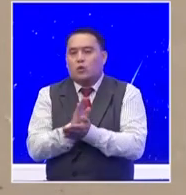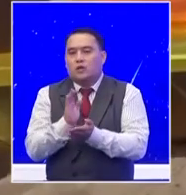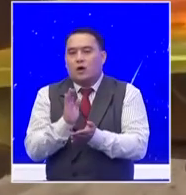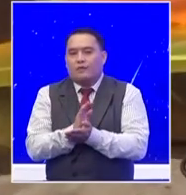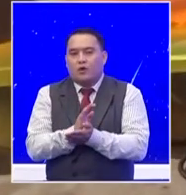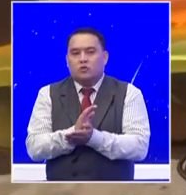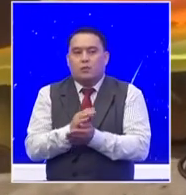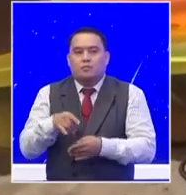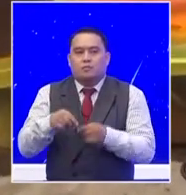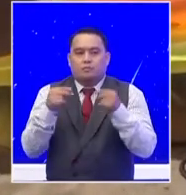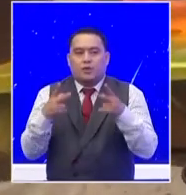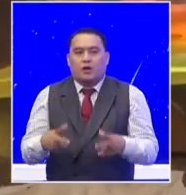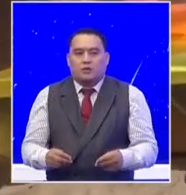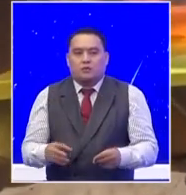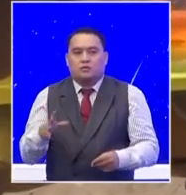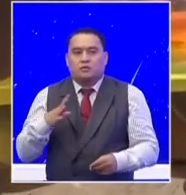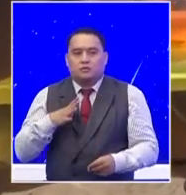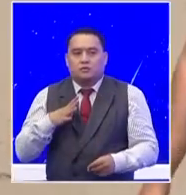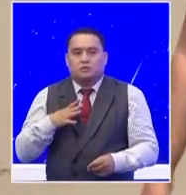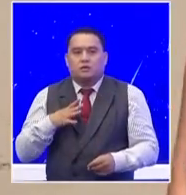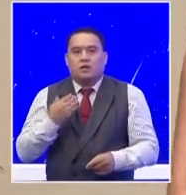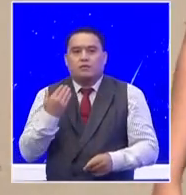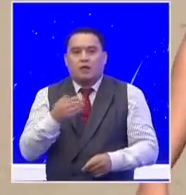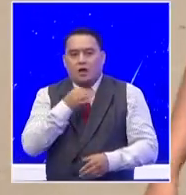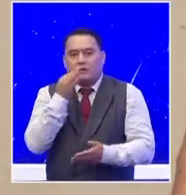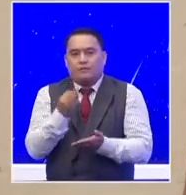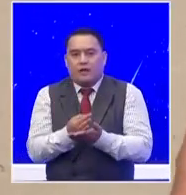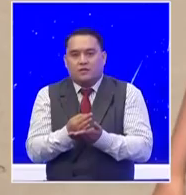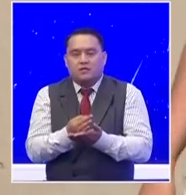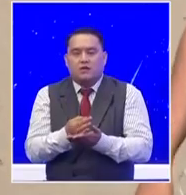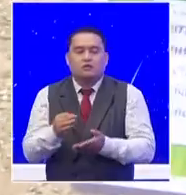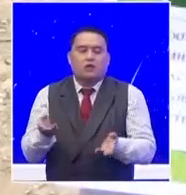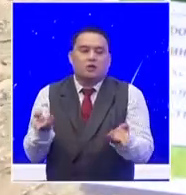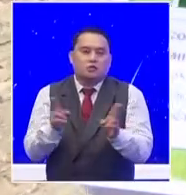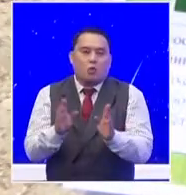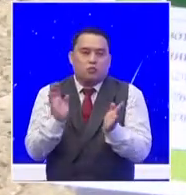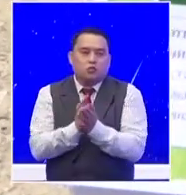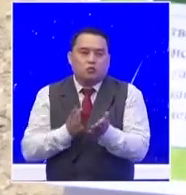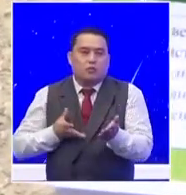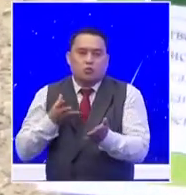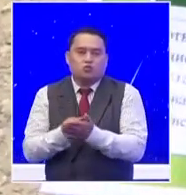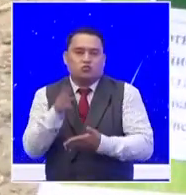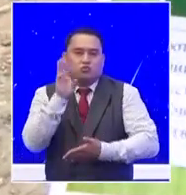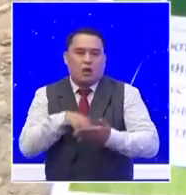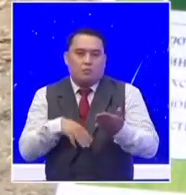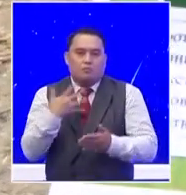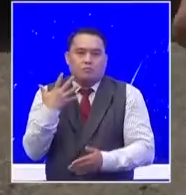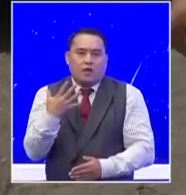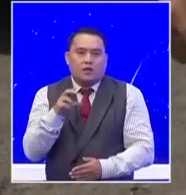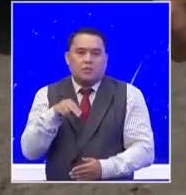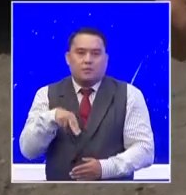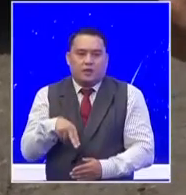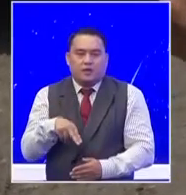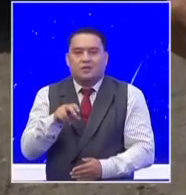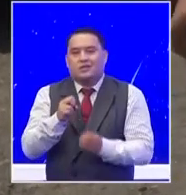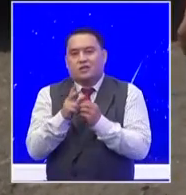Помимо раздачи пакетов, их предупредили об административной ответственности. Так, за оставленный на берегу мусор придется заплатить штраф в размере 5 МРП, а это